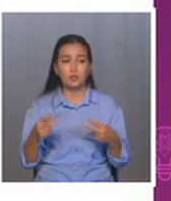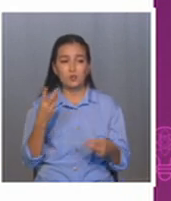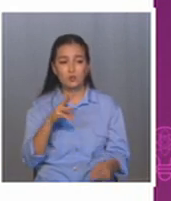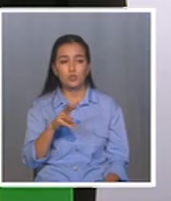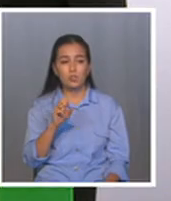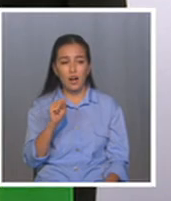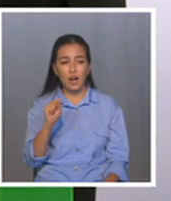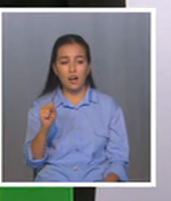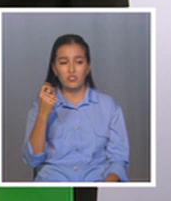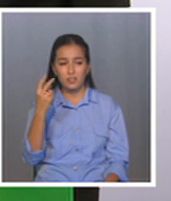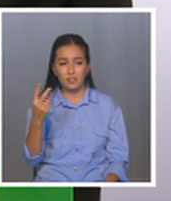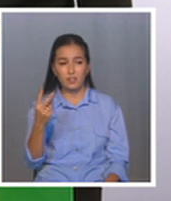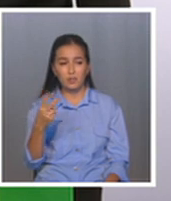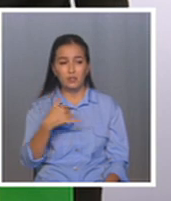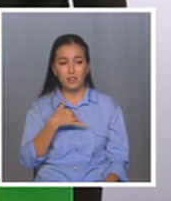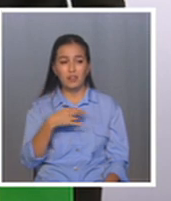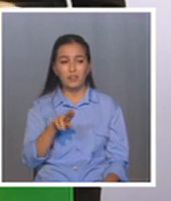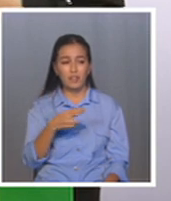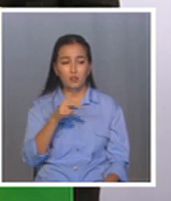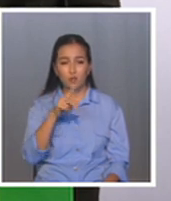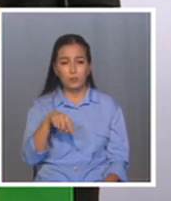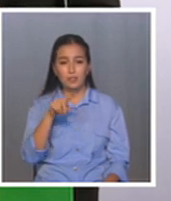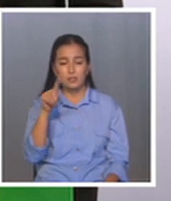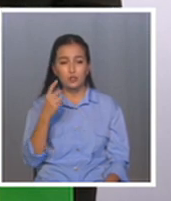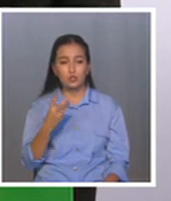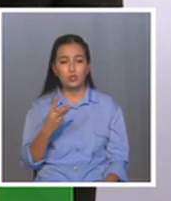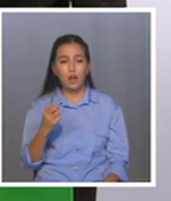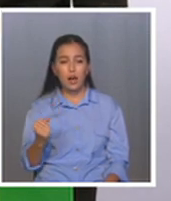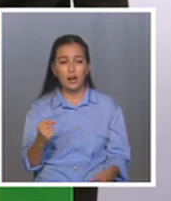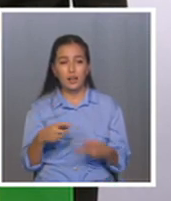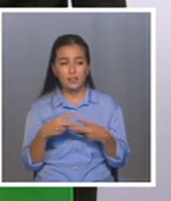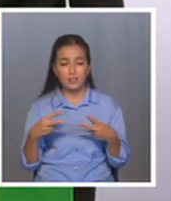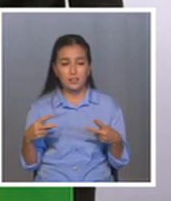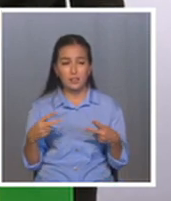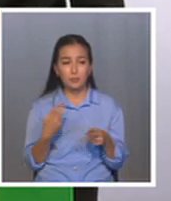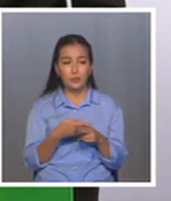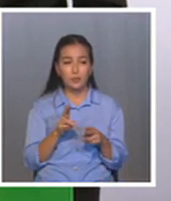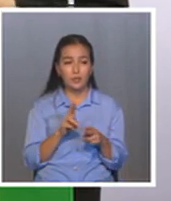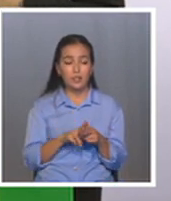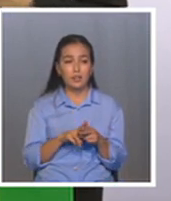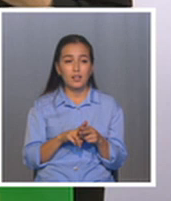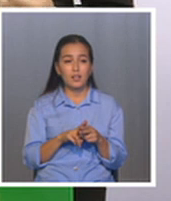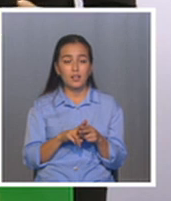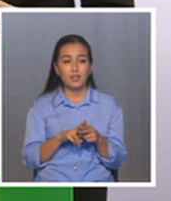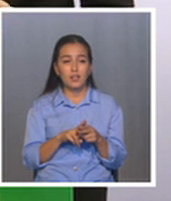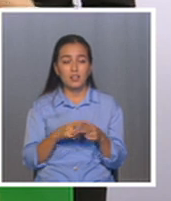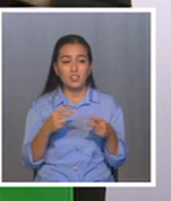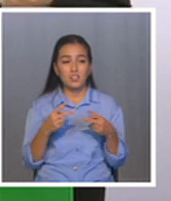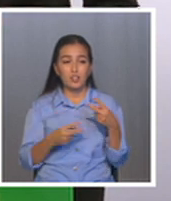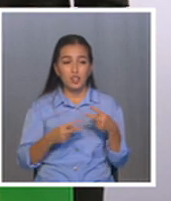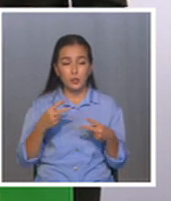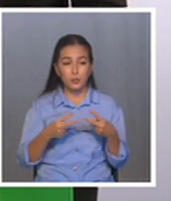квадрат. Сонда D түбірасты 3A-ға тең. Яғни бұл теңдеуді кубтың